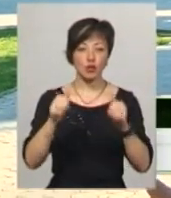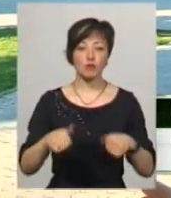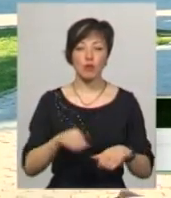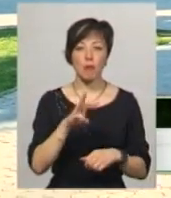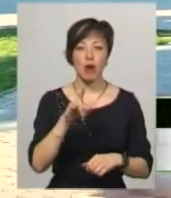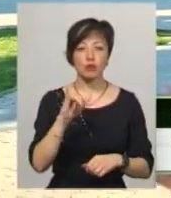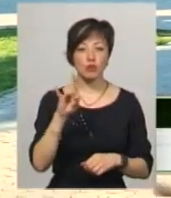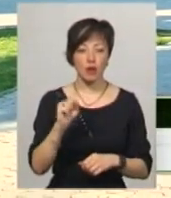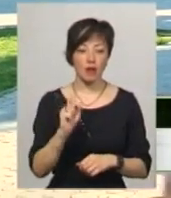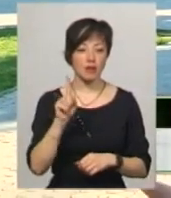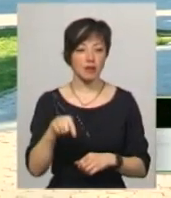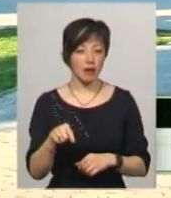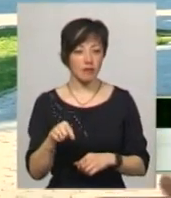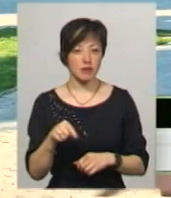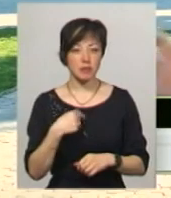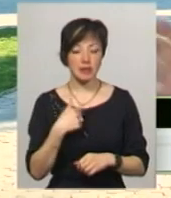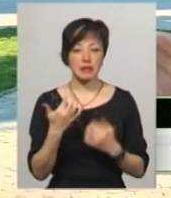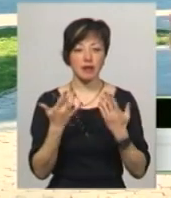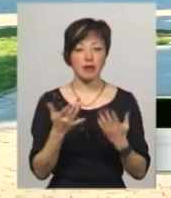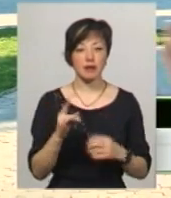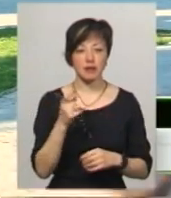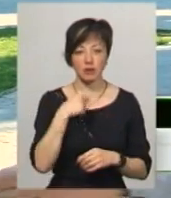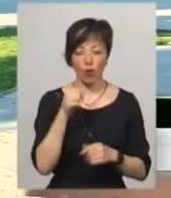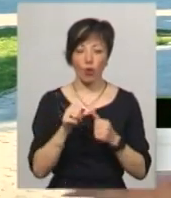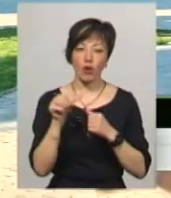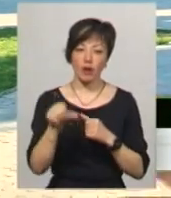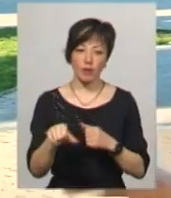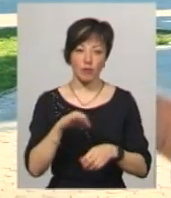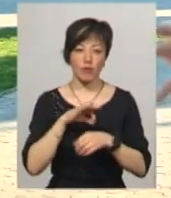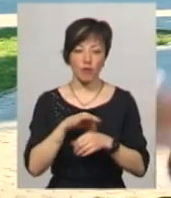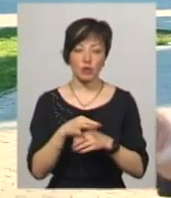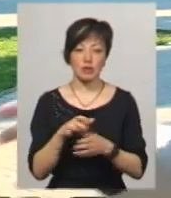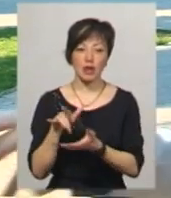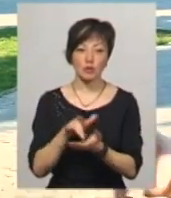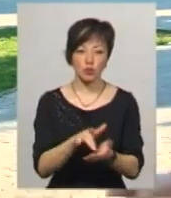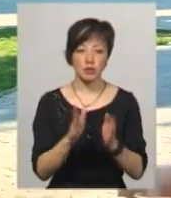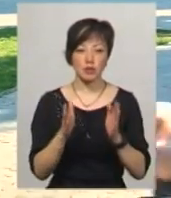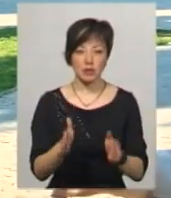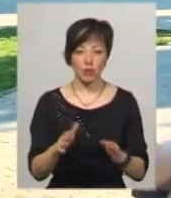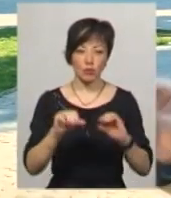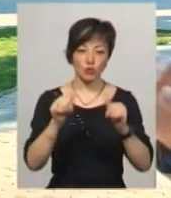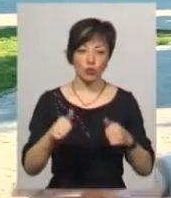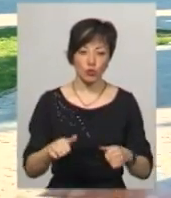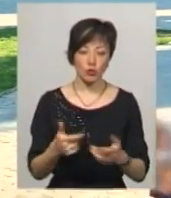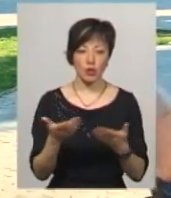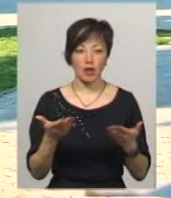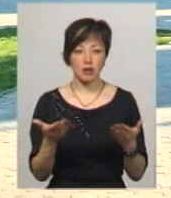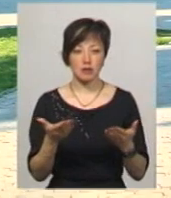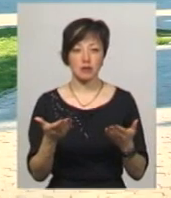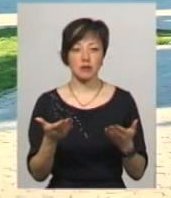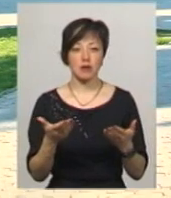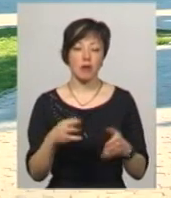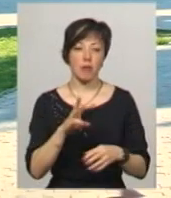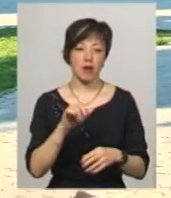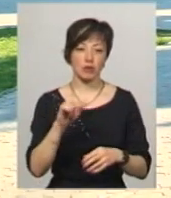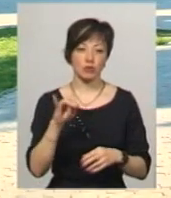Мазура. І навіть мені пару разів сказали, що навіть можна окремо проводити екскурсії тільки по скульптурах, по тих монументах саме